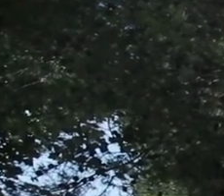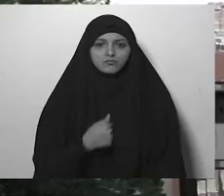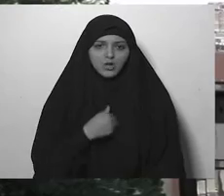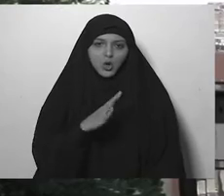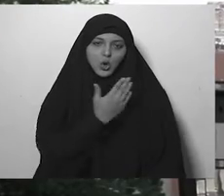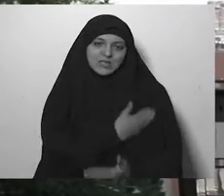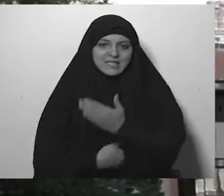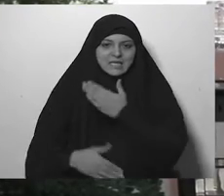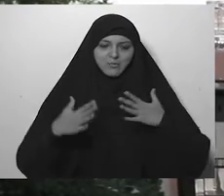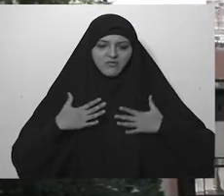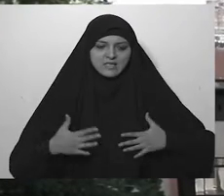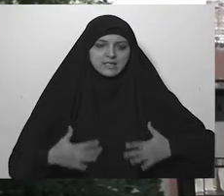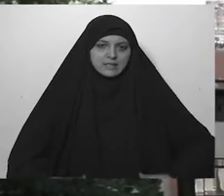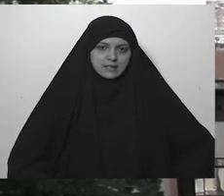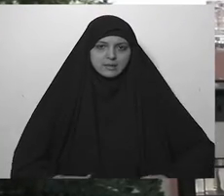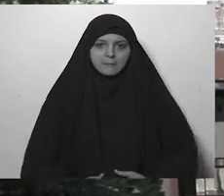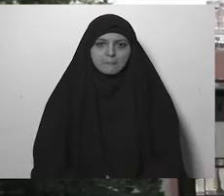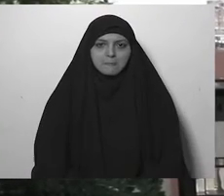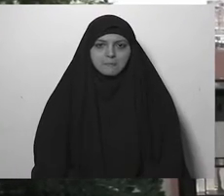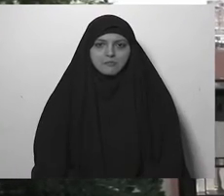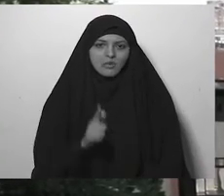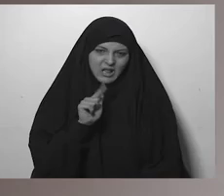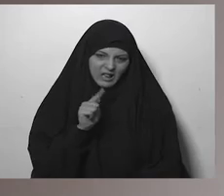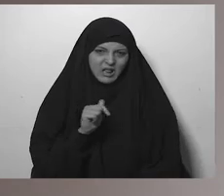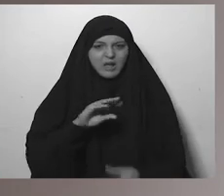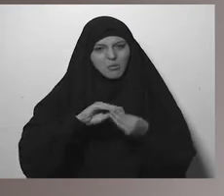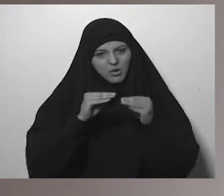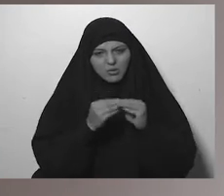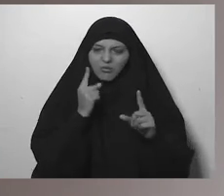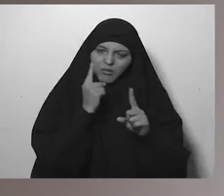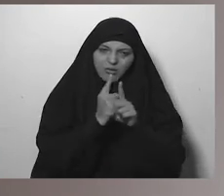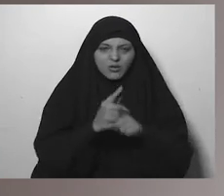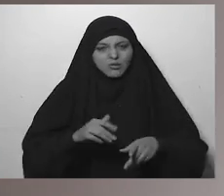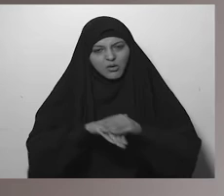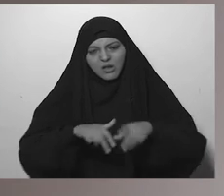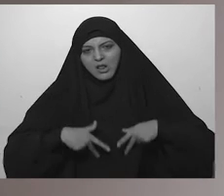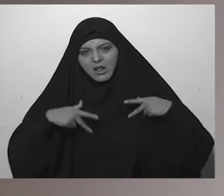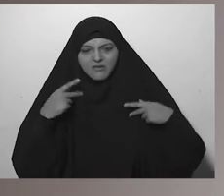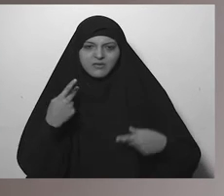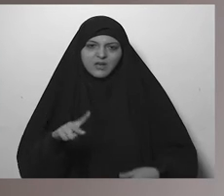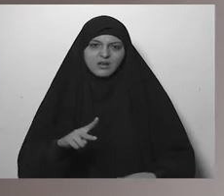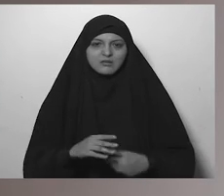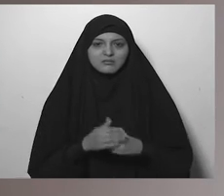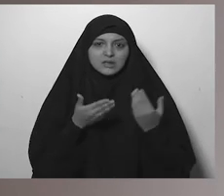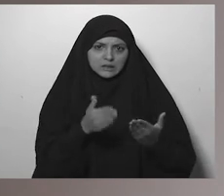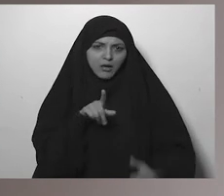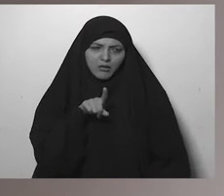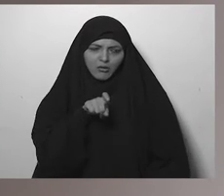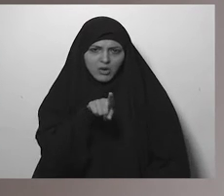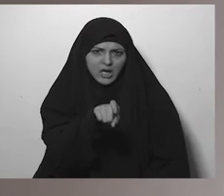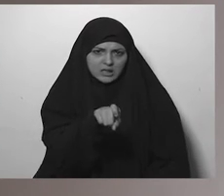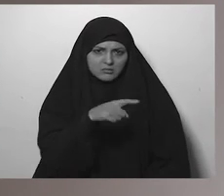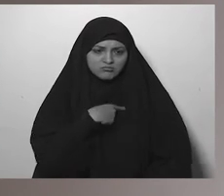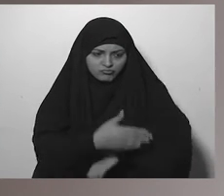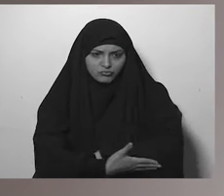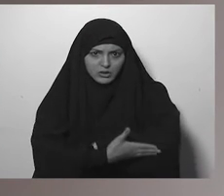J'ai un handicap physique, moi, personnellement. J'ai des problèmes à rencontrer dans la vie. Mais cette enquête